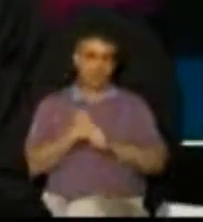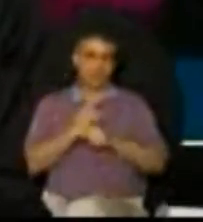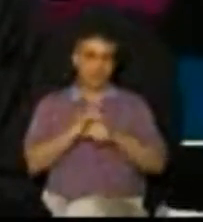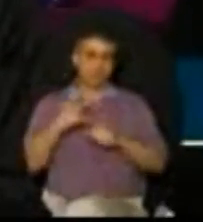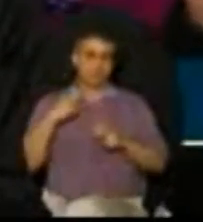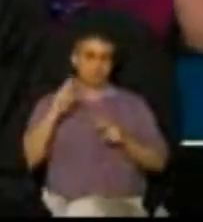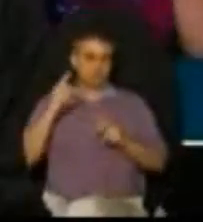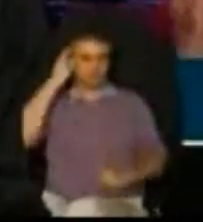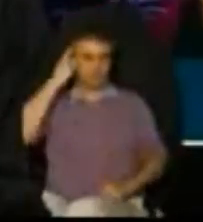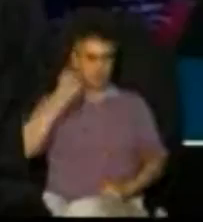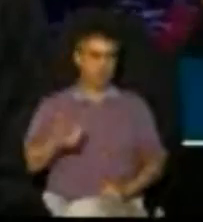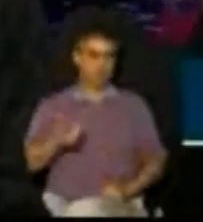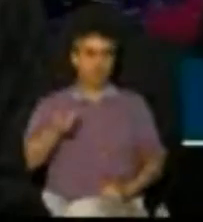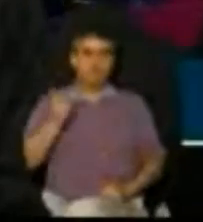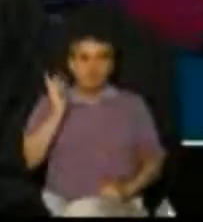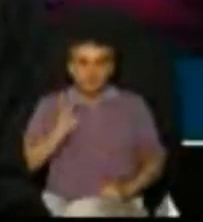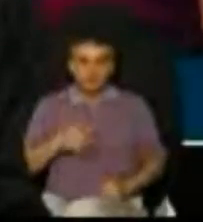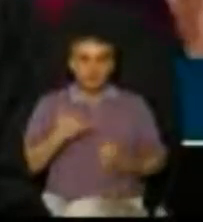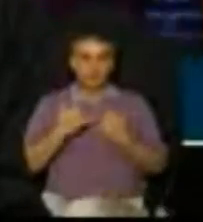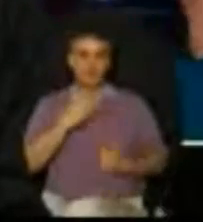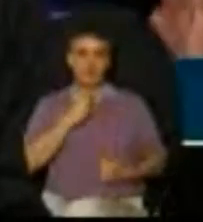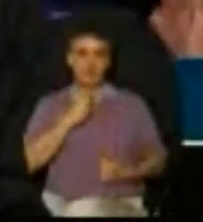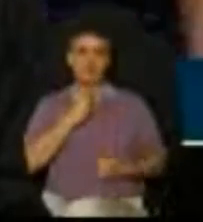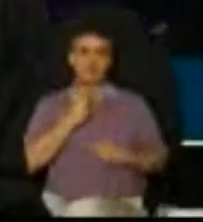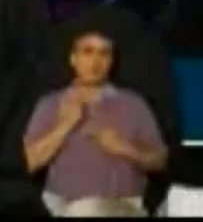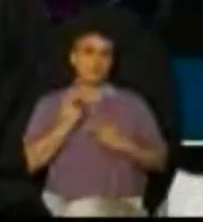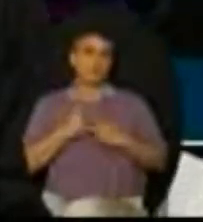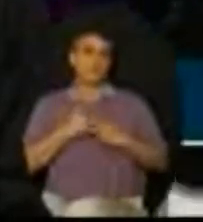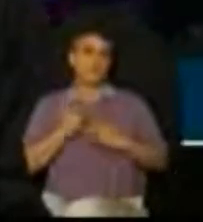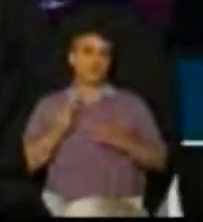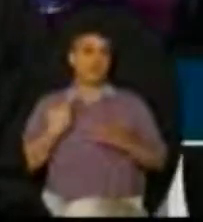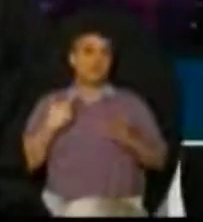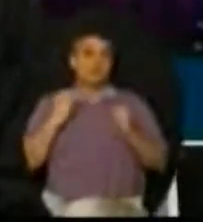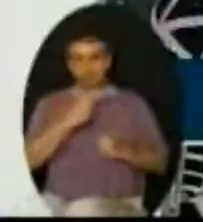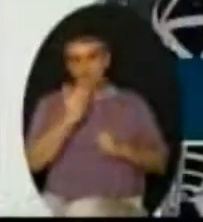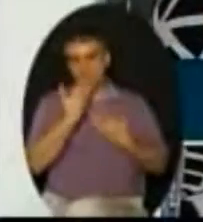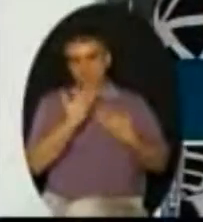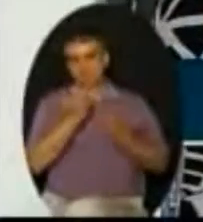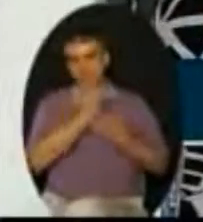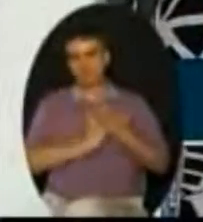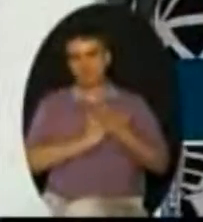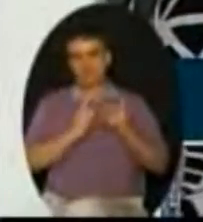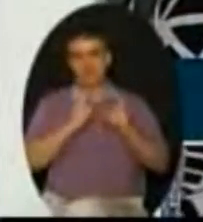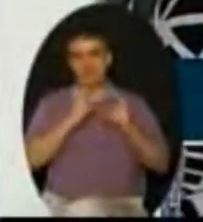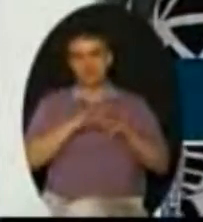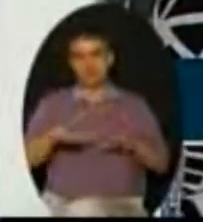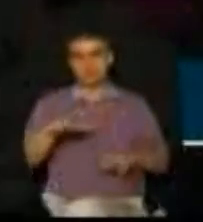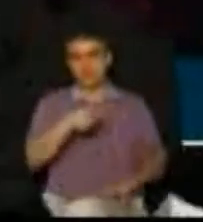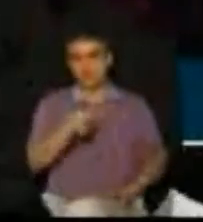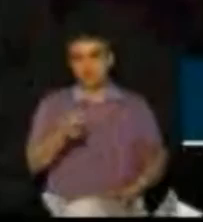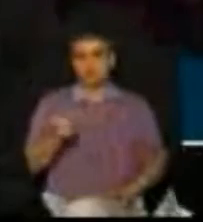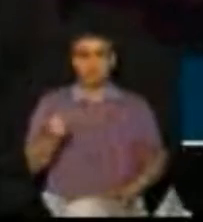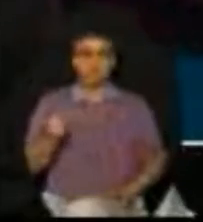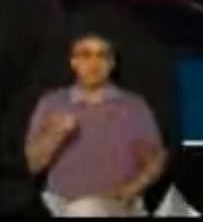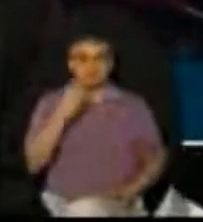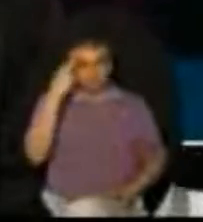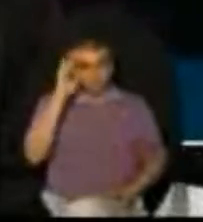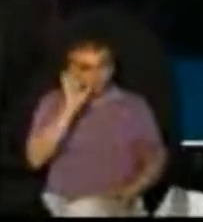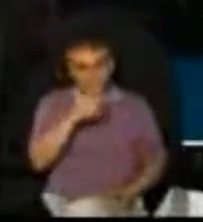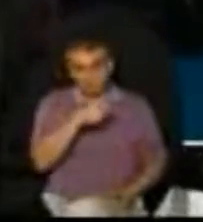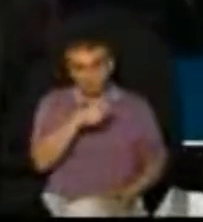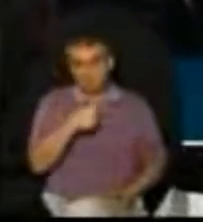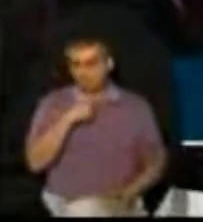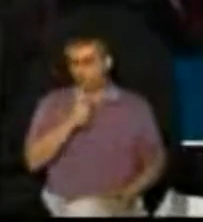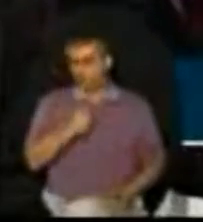שאנחנו יכולים לחשוב עליה, ניתן לפתח התמכרות כפייתית, ואני בטוח שאת נחשפת גם לחלק מהתופעות הללו. על פי הרציונל הזה, אנחנו